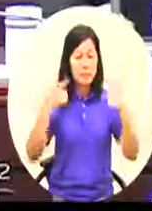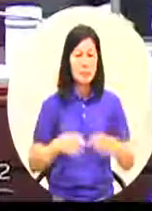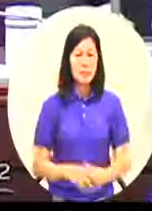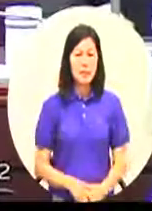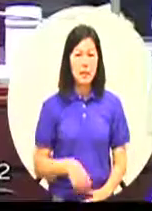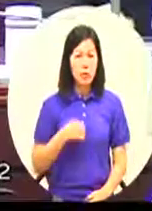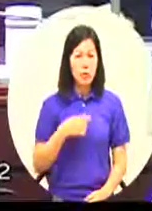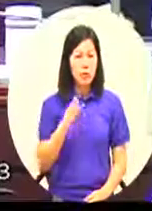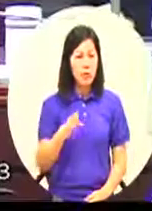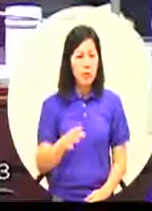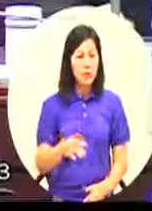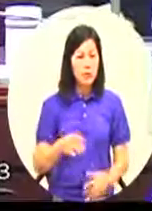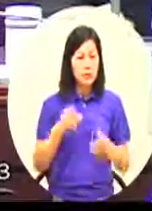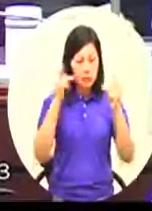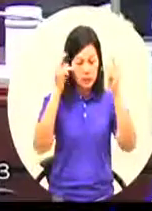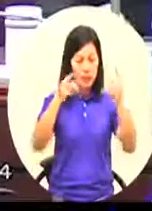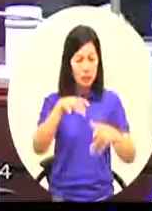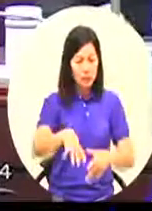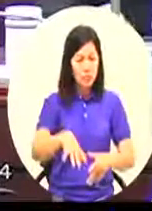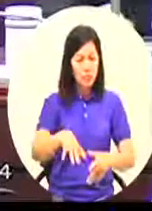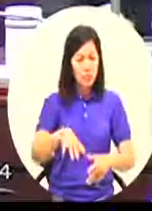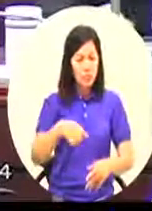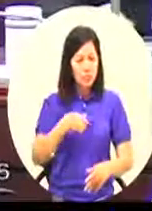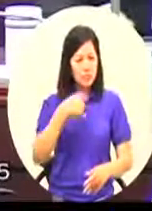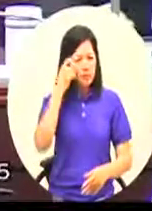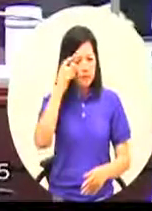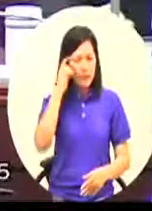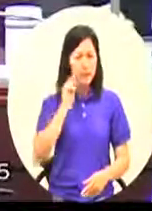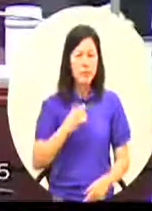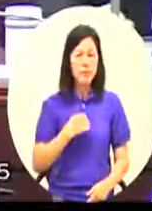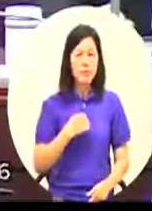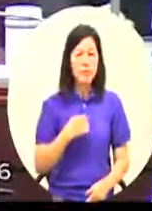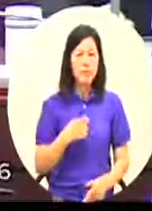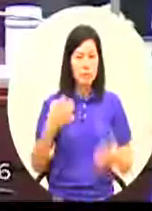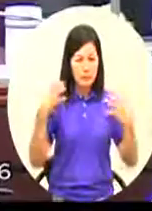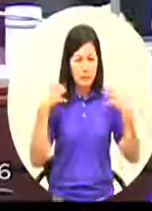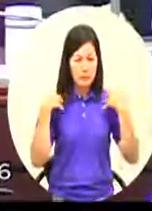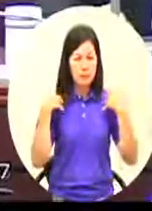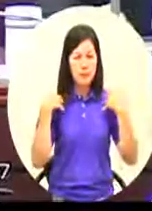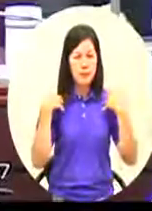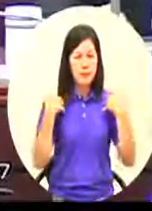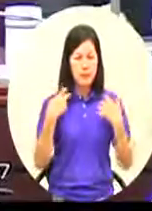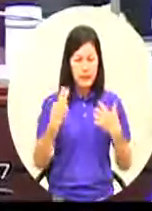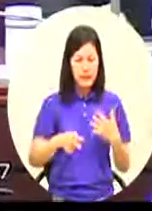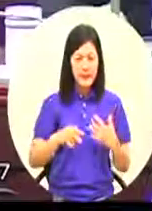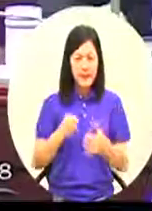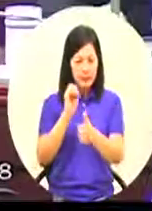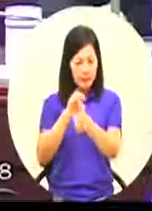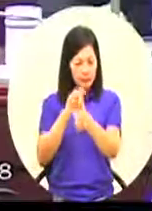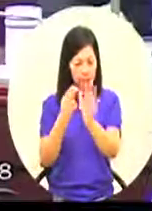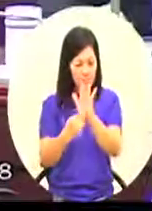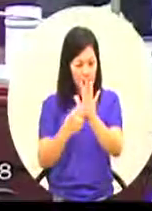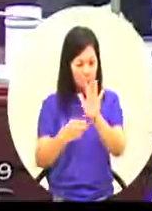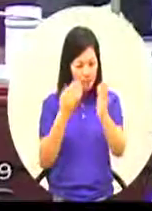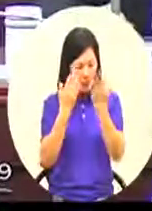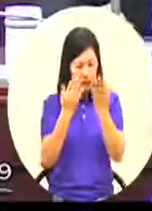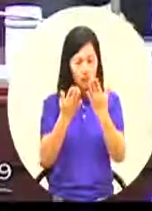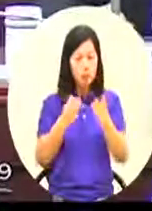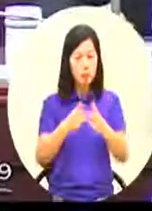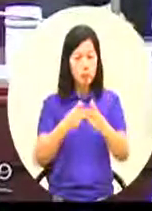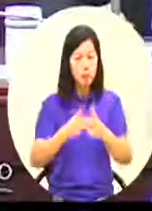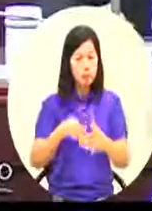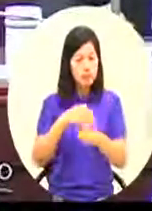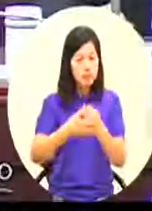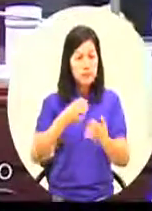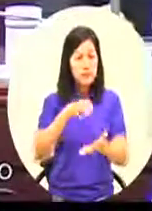站在我们决议局的立场，那我们有责任来去跟民众说明，就是跟保健工